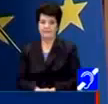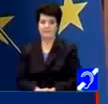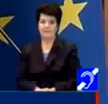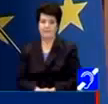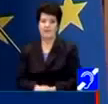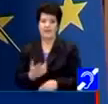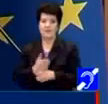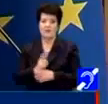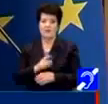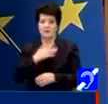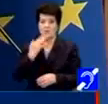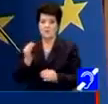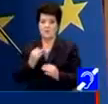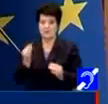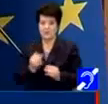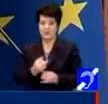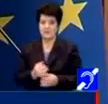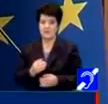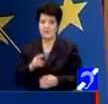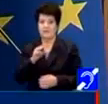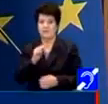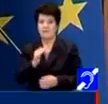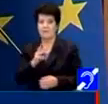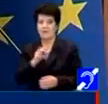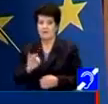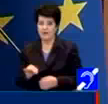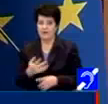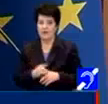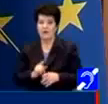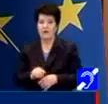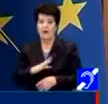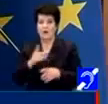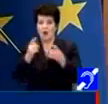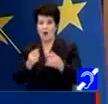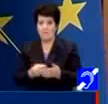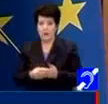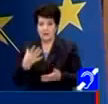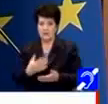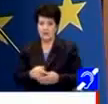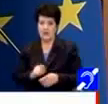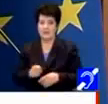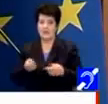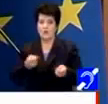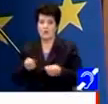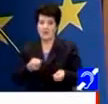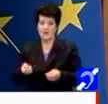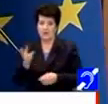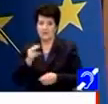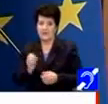Există foarte mult interes la Washington, la Fondul Monetar Internațional. Au apreciat în special acțiunile guvernului